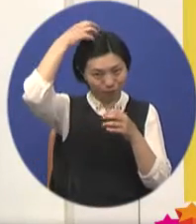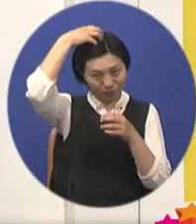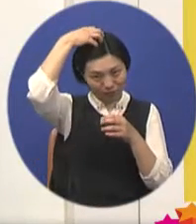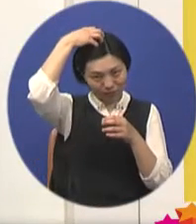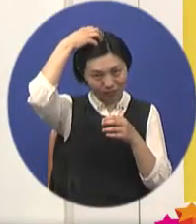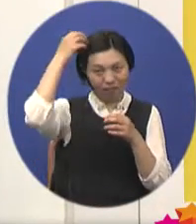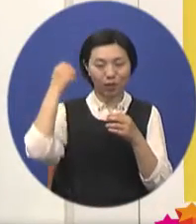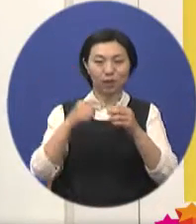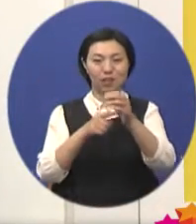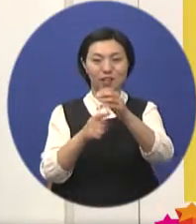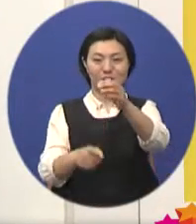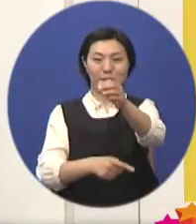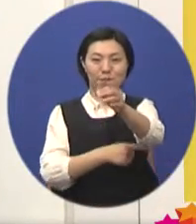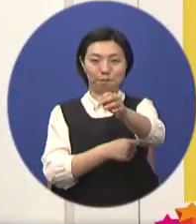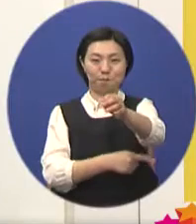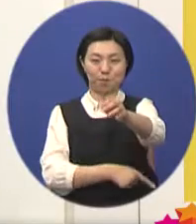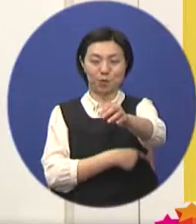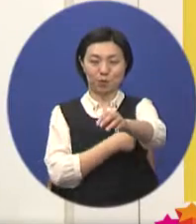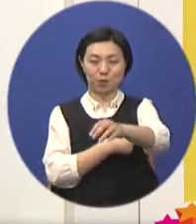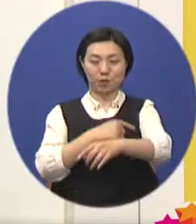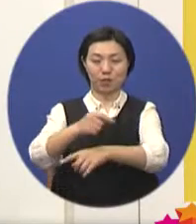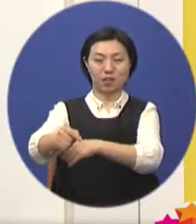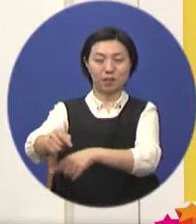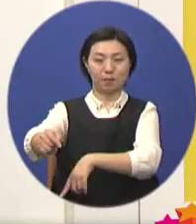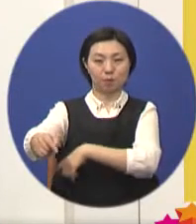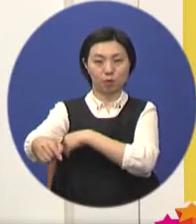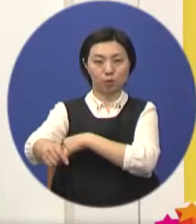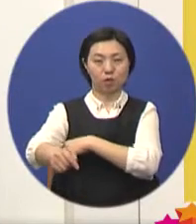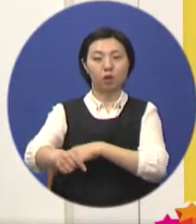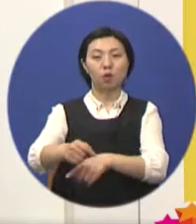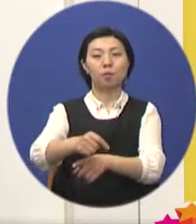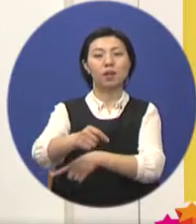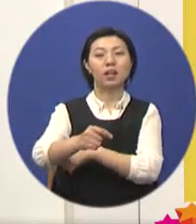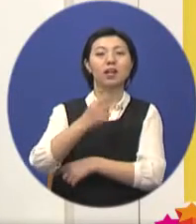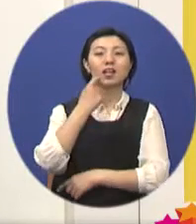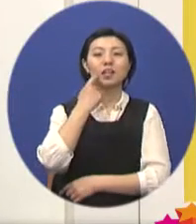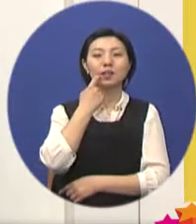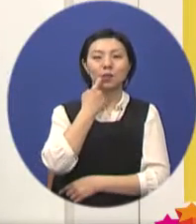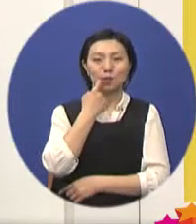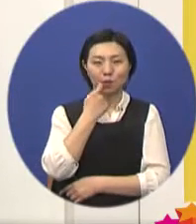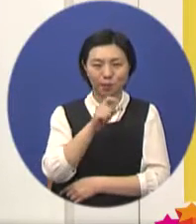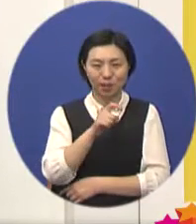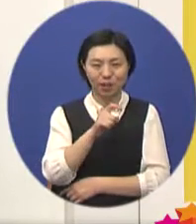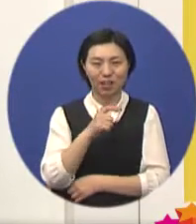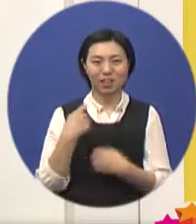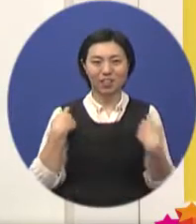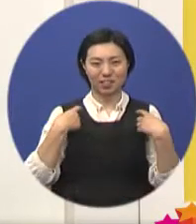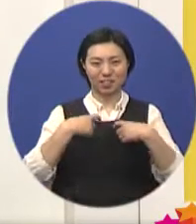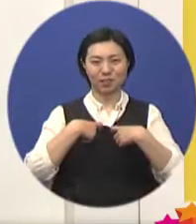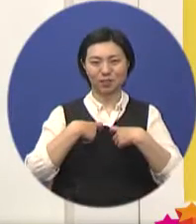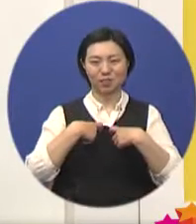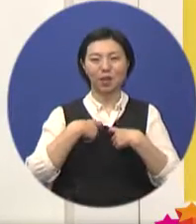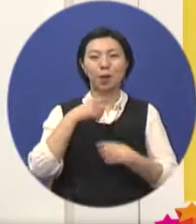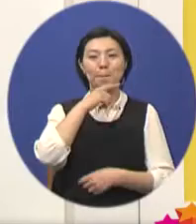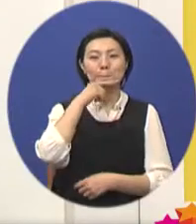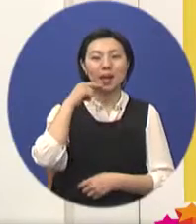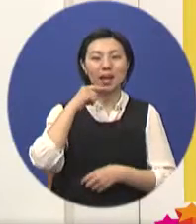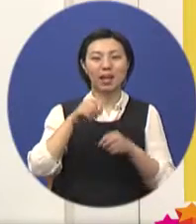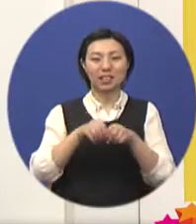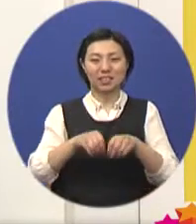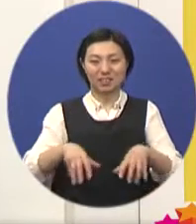원삼 입고. 한복은 네. 뭐 입었어요, 안에? 한복은 노랑 저고리 빨간 치마지요. 아, 촌스런 그 색.